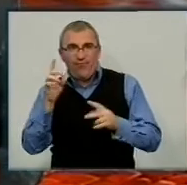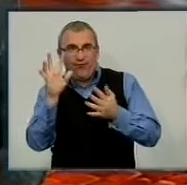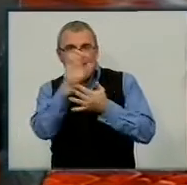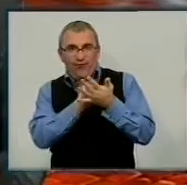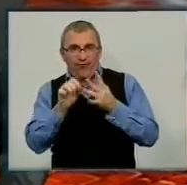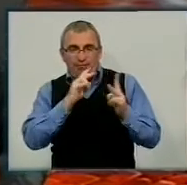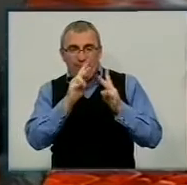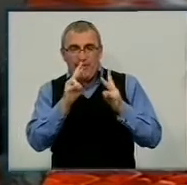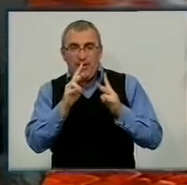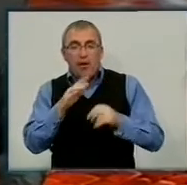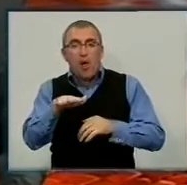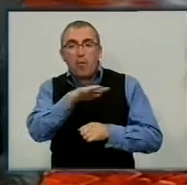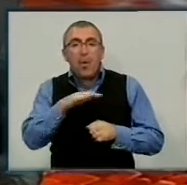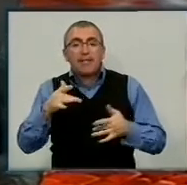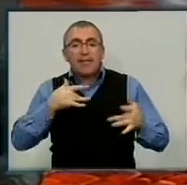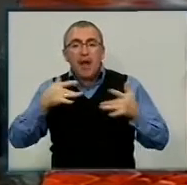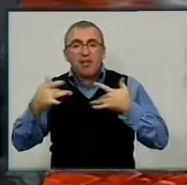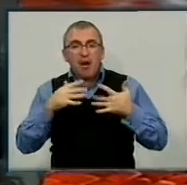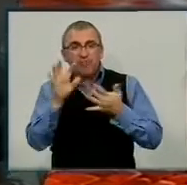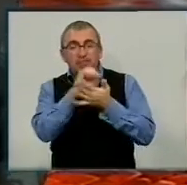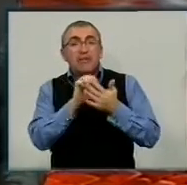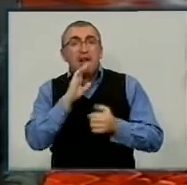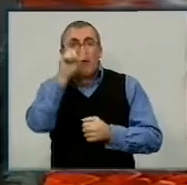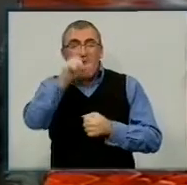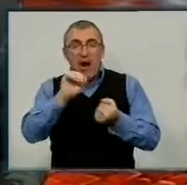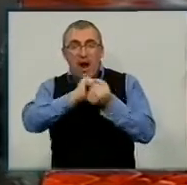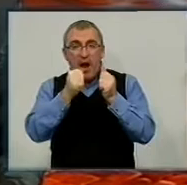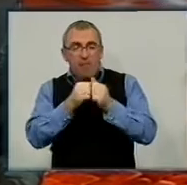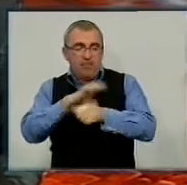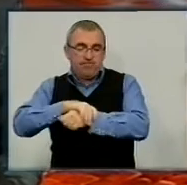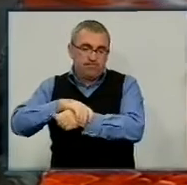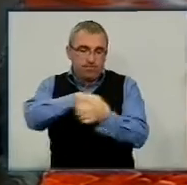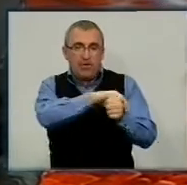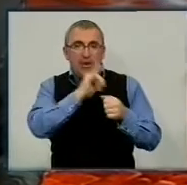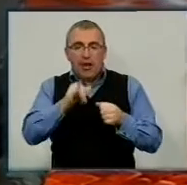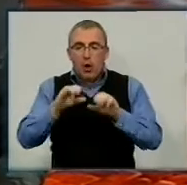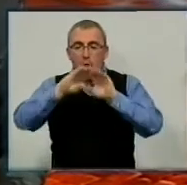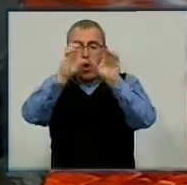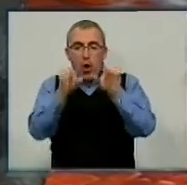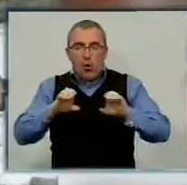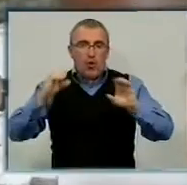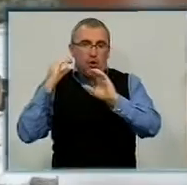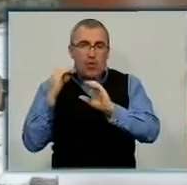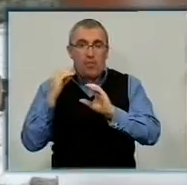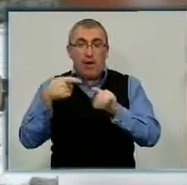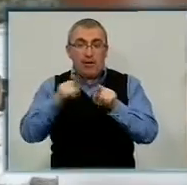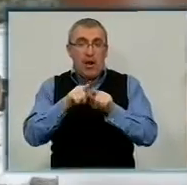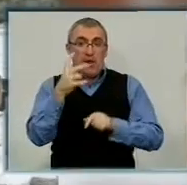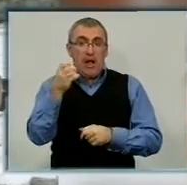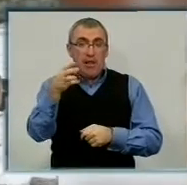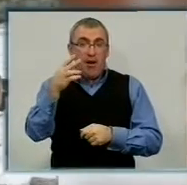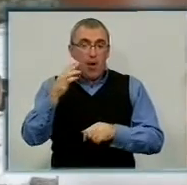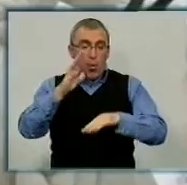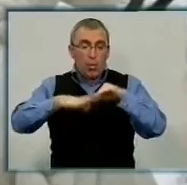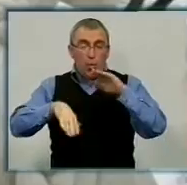пам'ятник на площі Театральній понівичила дівчині із камею відірвали руку із коромислом Ось так виглядає Полтавка тепер коромисло з рукою